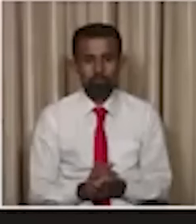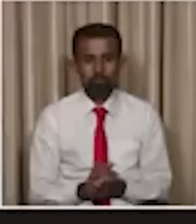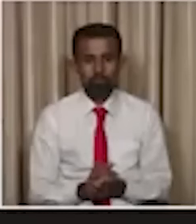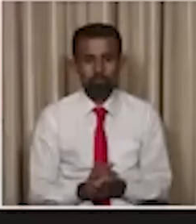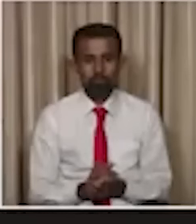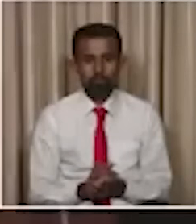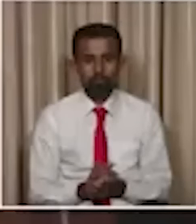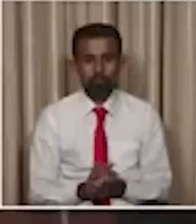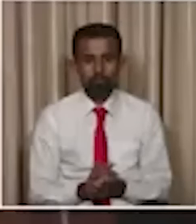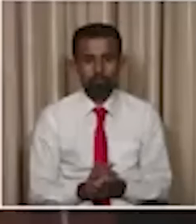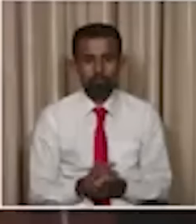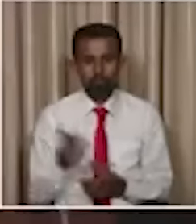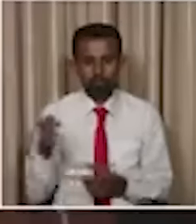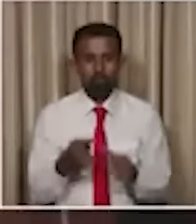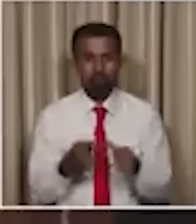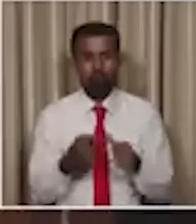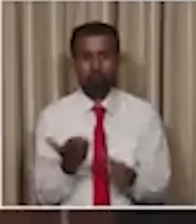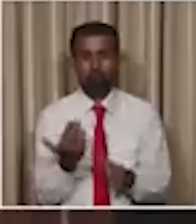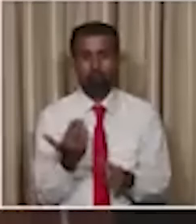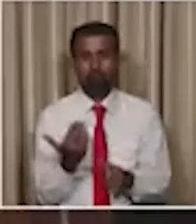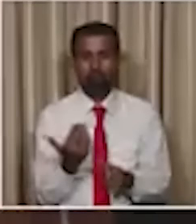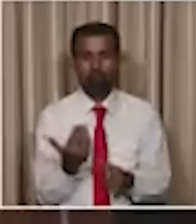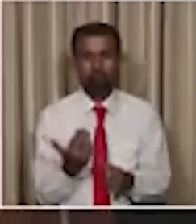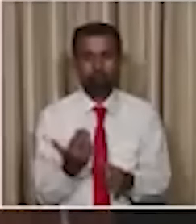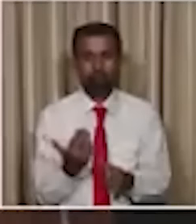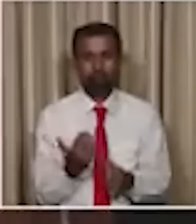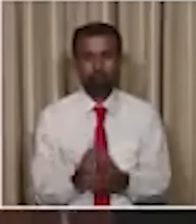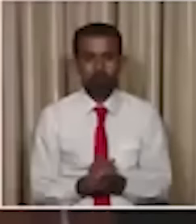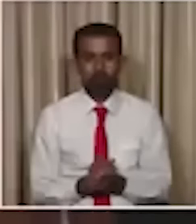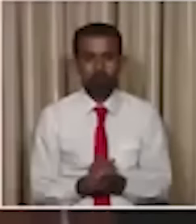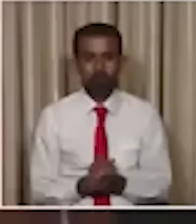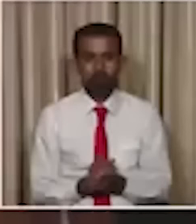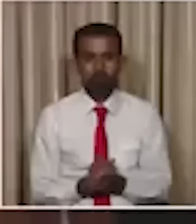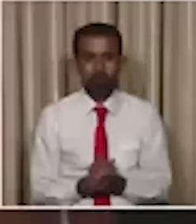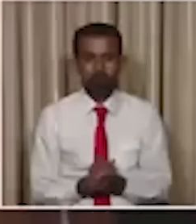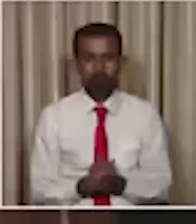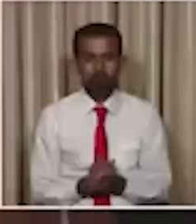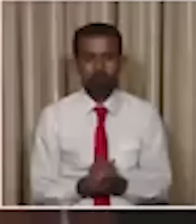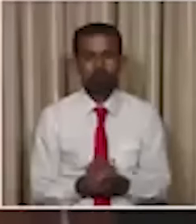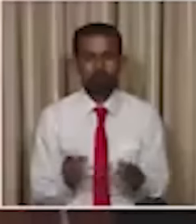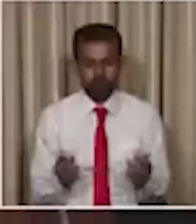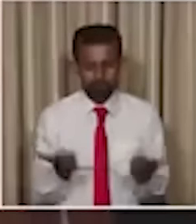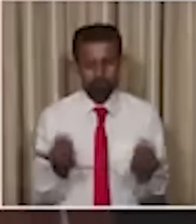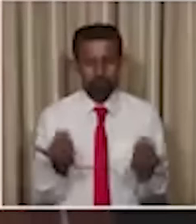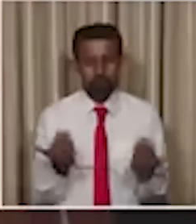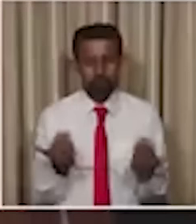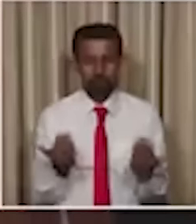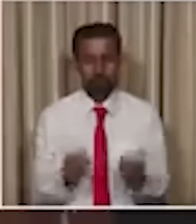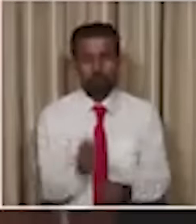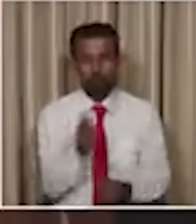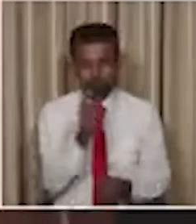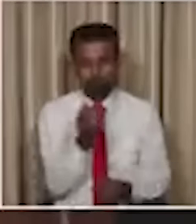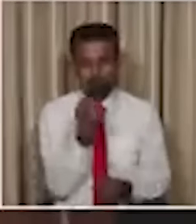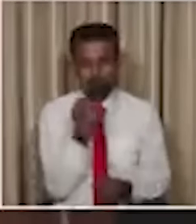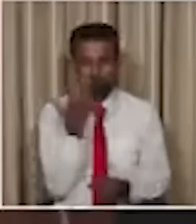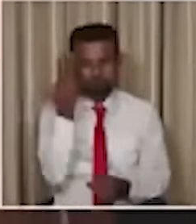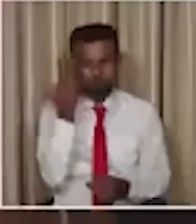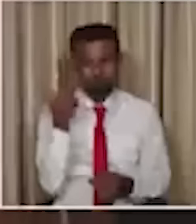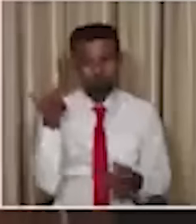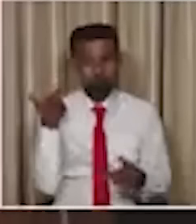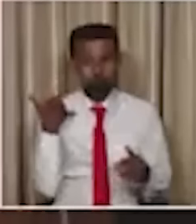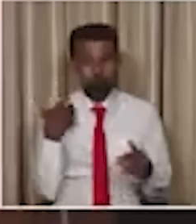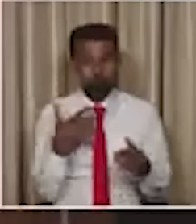ඉතින් මෙතුමගෙන් අපිට පිළිතුර ගන්න පුළුවන්. ඔබතුමා මම මේක මොකද මම කියන්නේ ඉක්මනට කියන්නේ. නෑ හරි. අර දැන් ඔබතුමාම කිව්වනේ දැන් දවස් ගණනාවක්